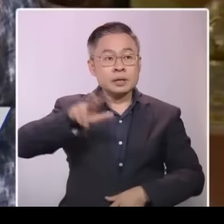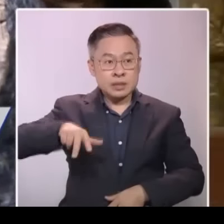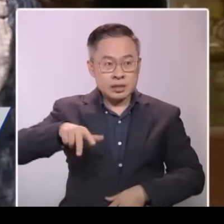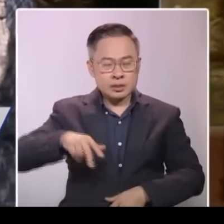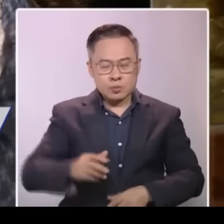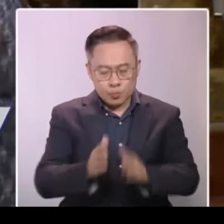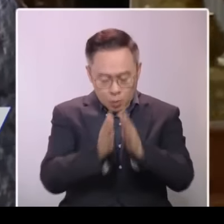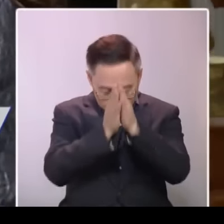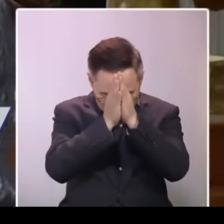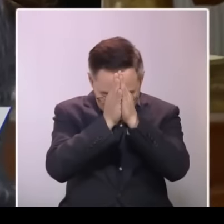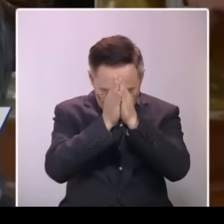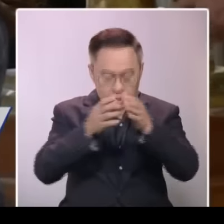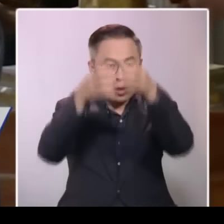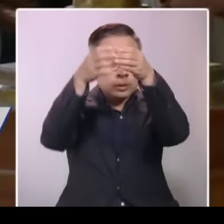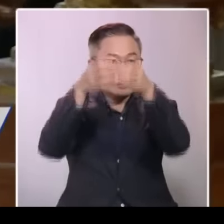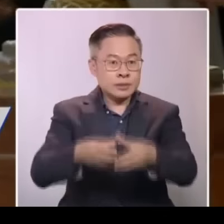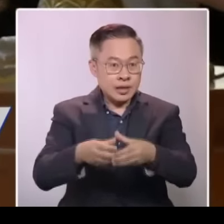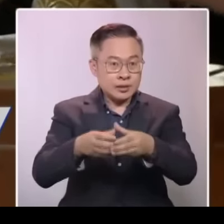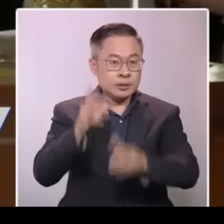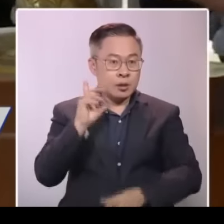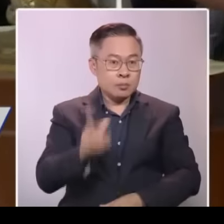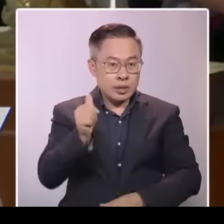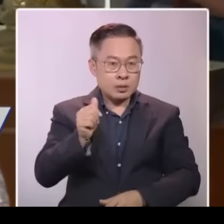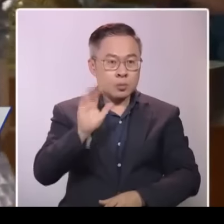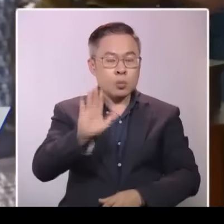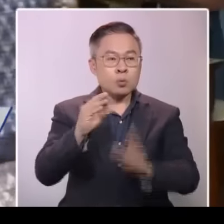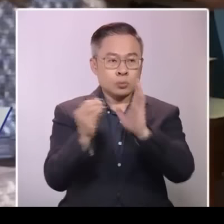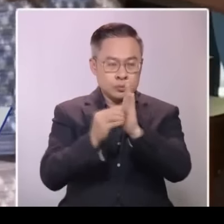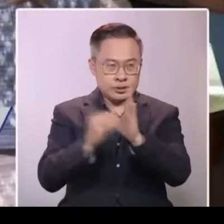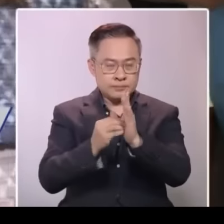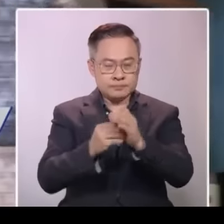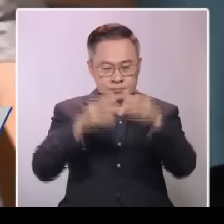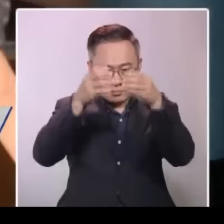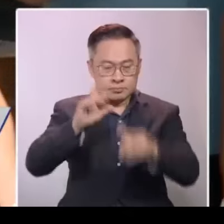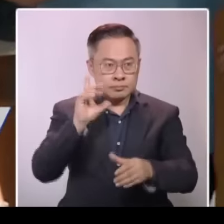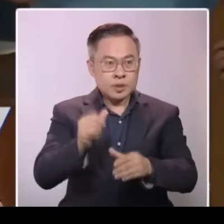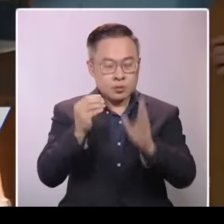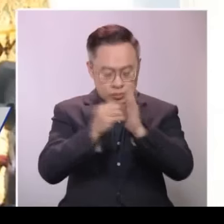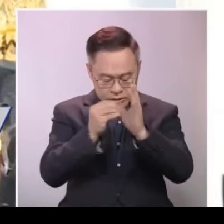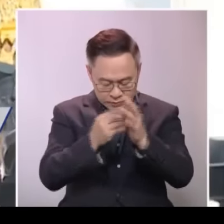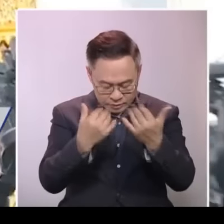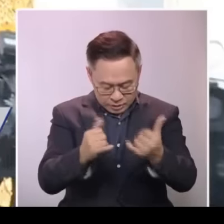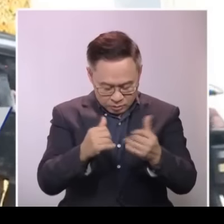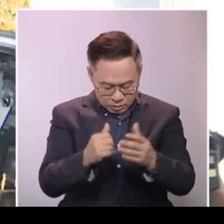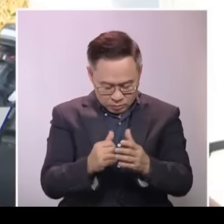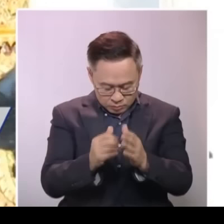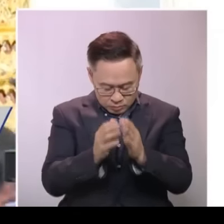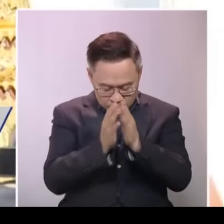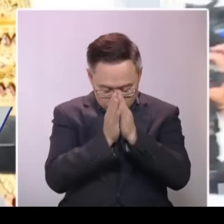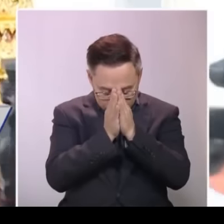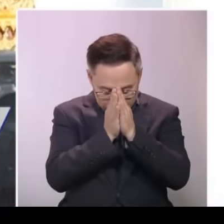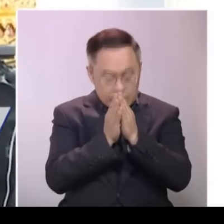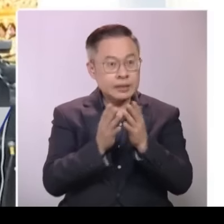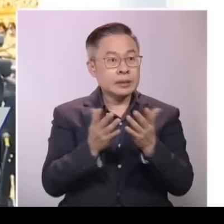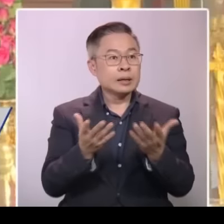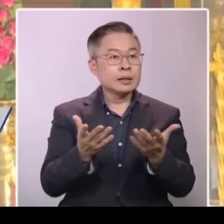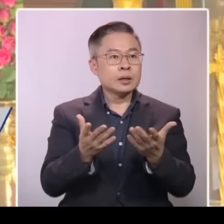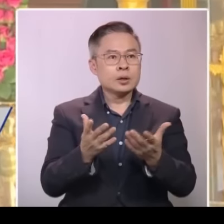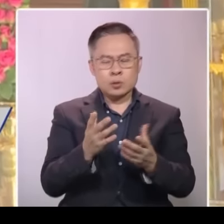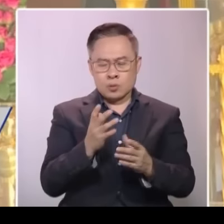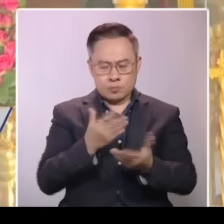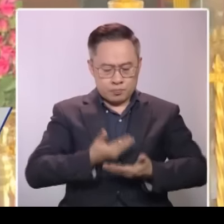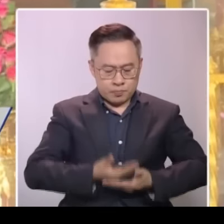าลหลักเมืองเพื่อเสริมสิริมงคลนะครับซึ่งนายกรัฐมนตรีก็ได้กราบสักการะพระพุทธรูปพระบรมสารีริกธาตุและก็กราบสัก